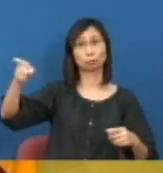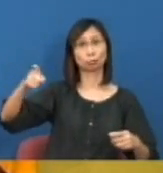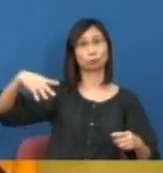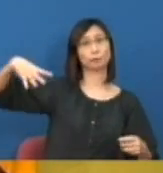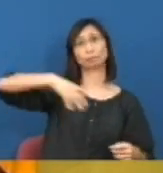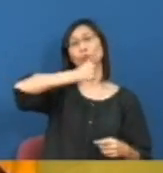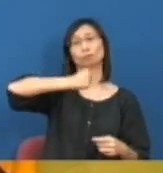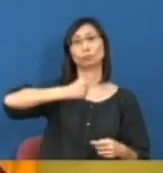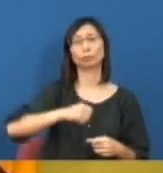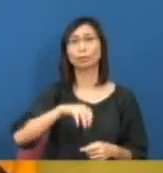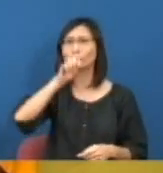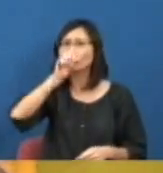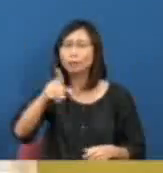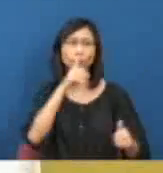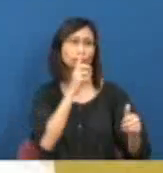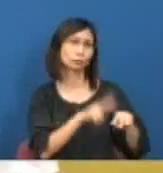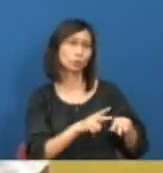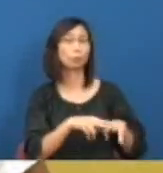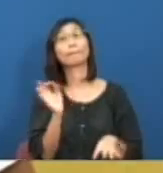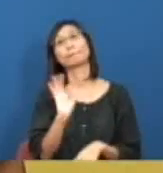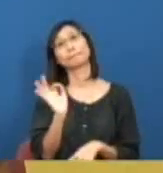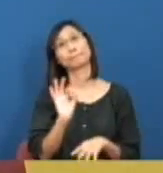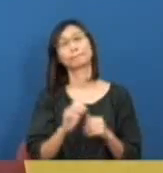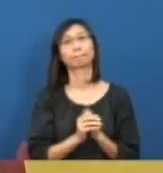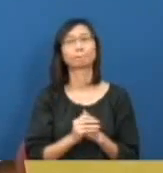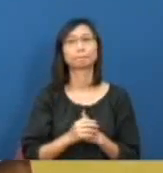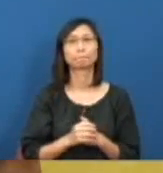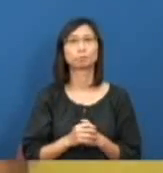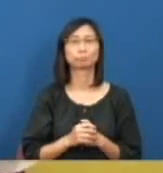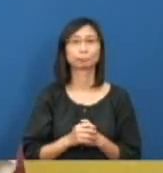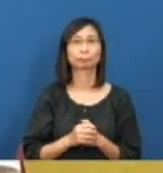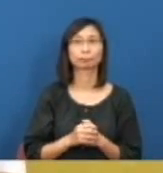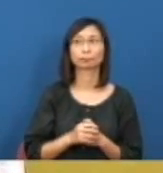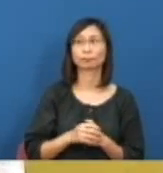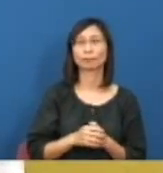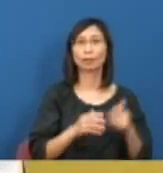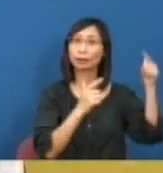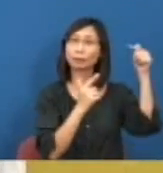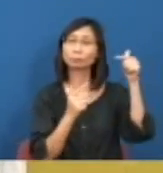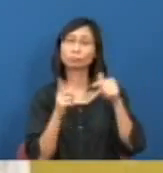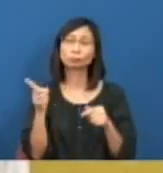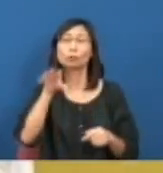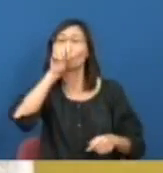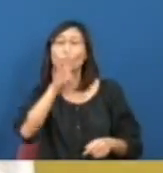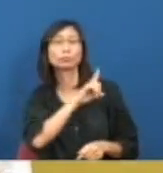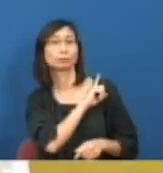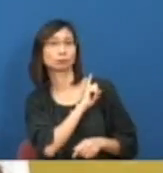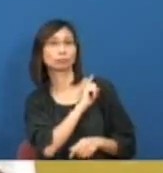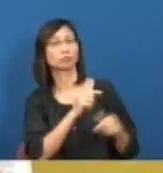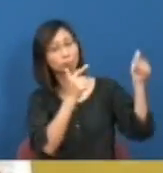喎。 咁你話冇講過？ 佢話一以貫之，咁當然可能係一以貫之，因為